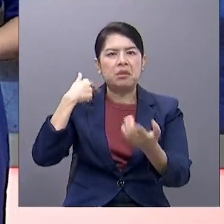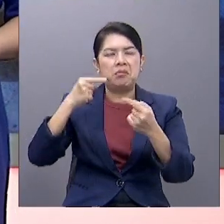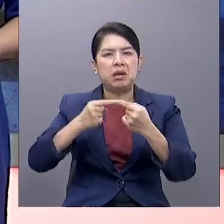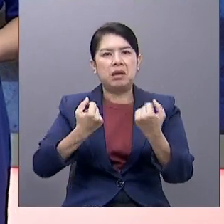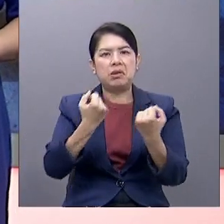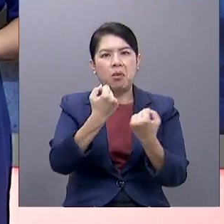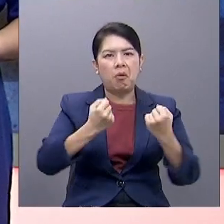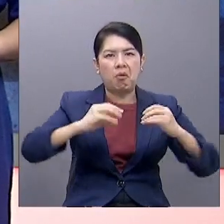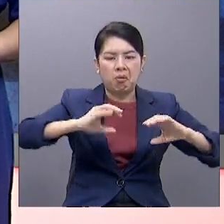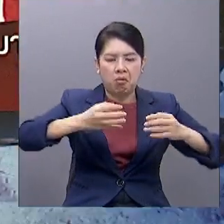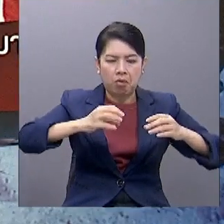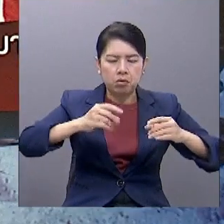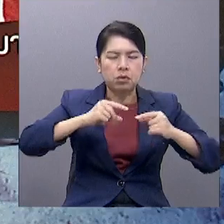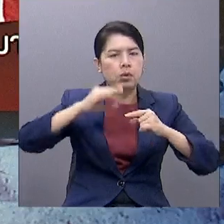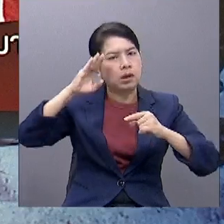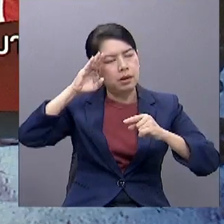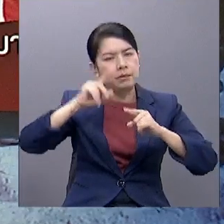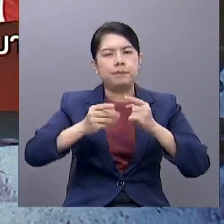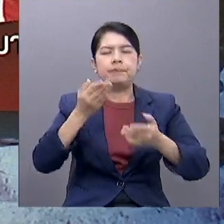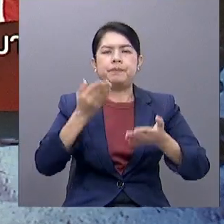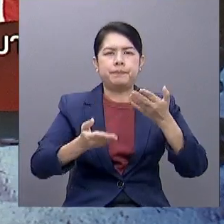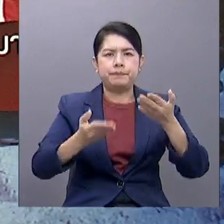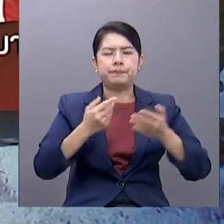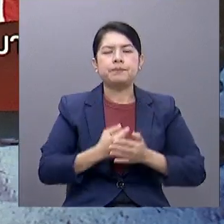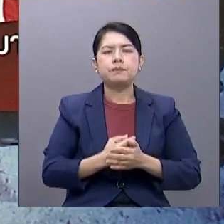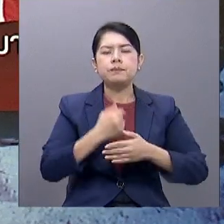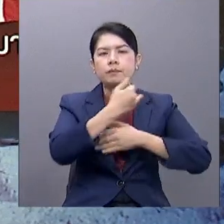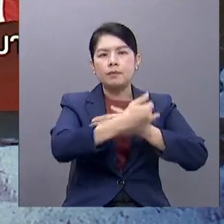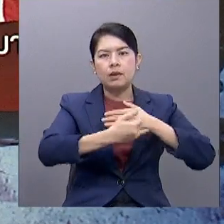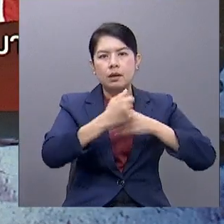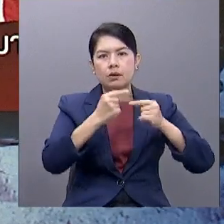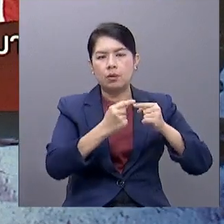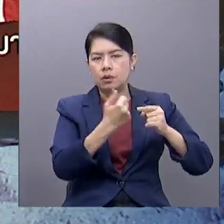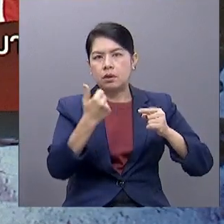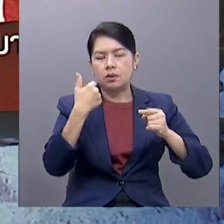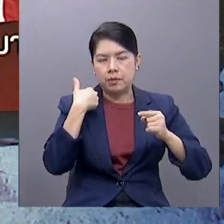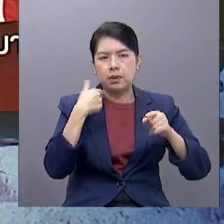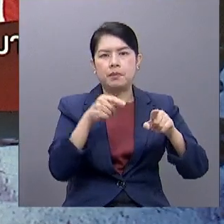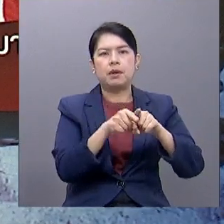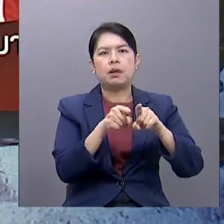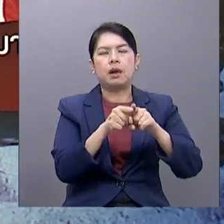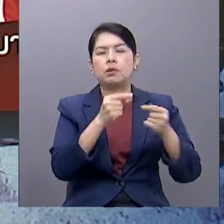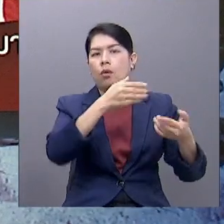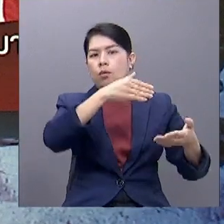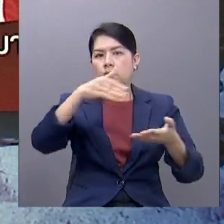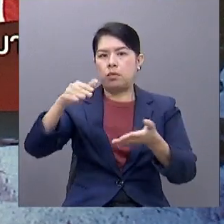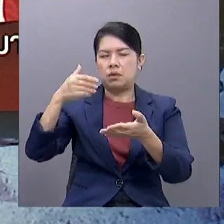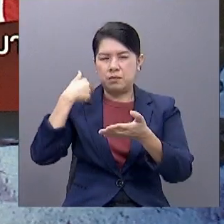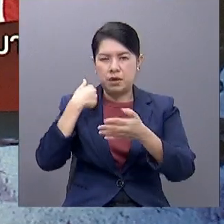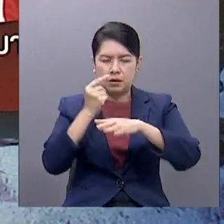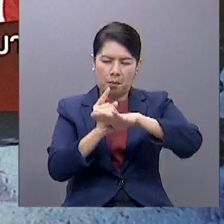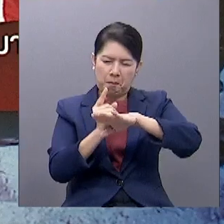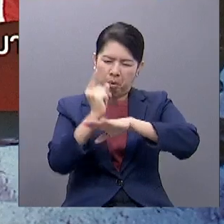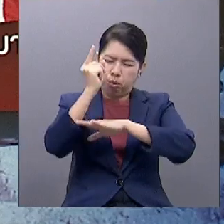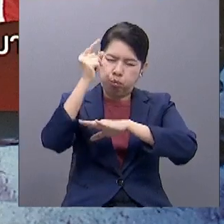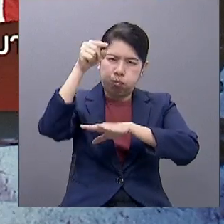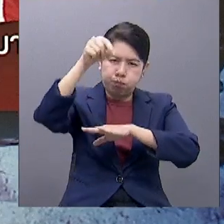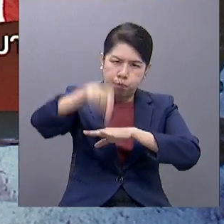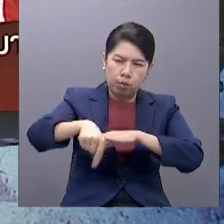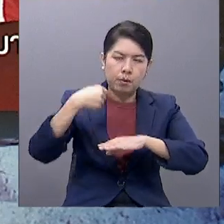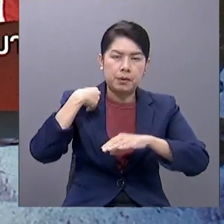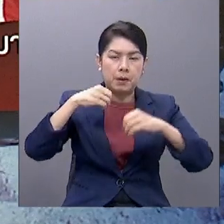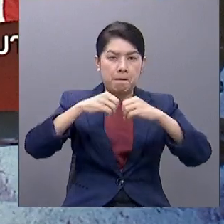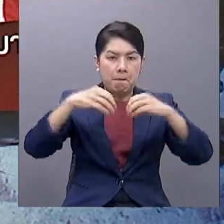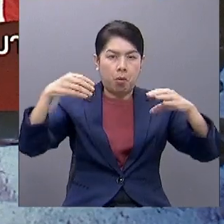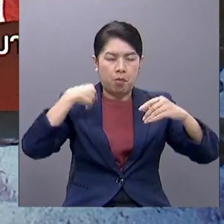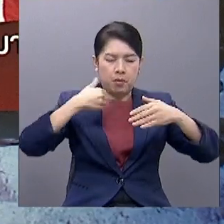อังกฤษฝรั่งเศสเนเธอร์แลนด์และเยอรมนีส่งขีปนาวุธค่ะซึ่งบางรุ่นเนี่ยมีพิสัยการยิงประมาณ240กิโลเม